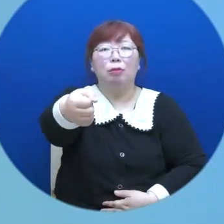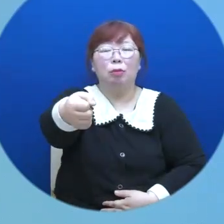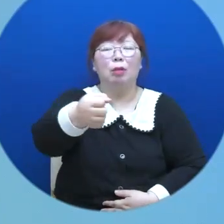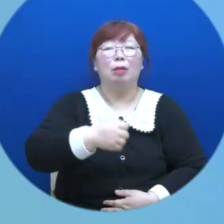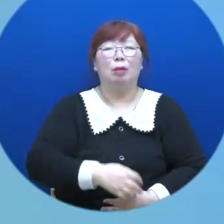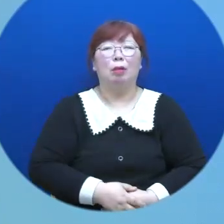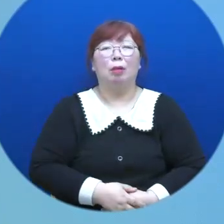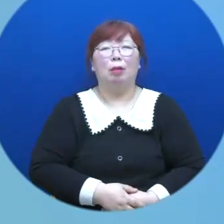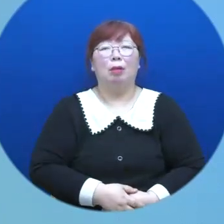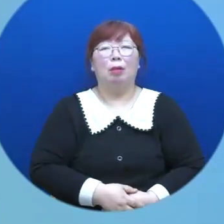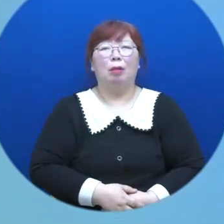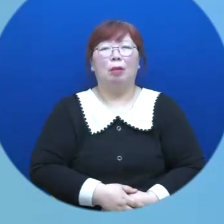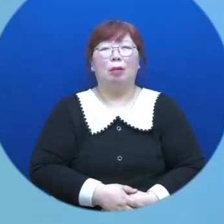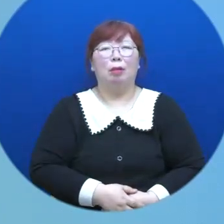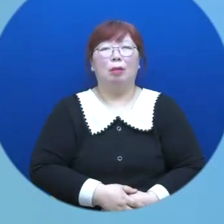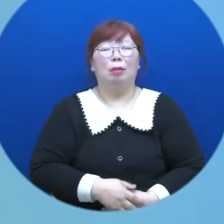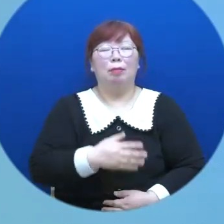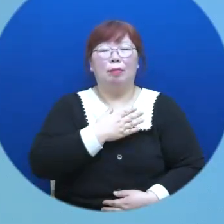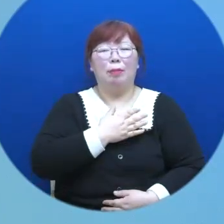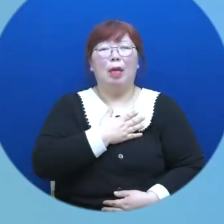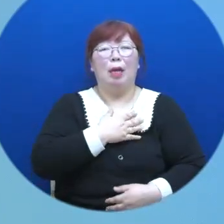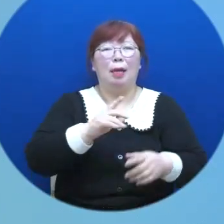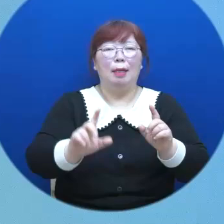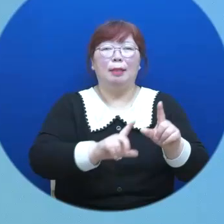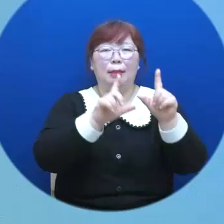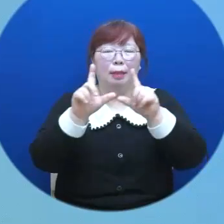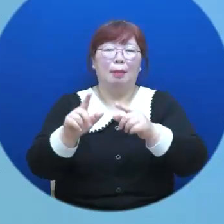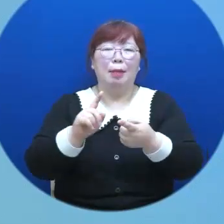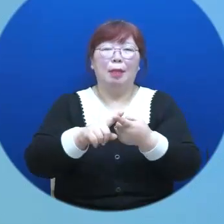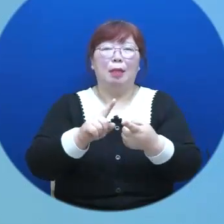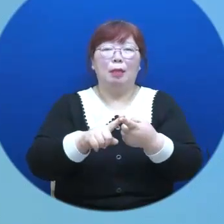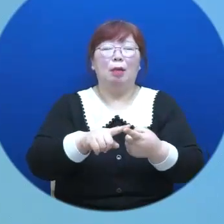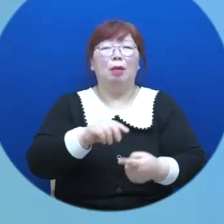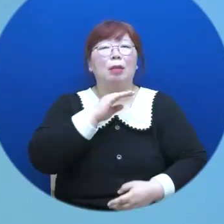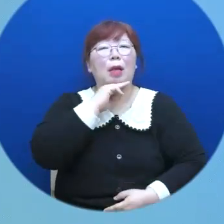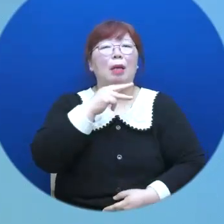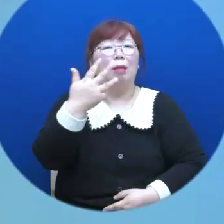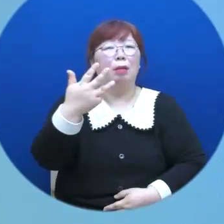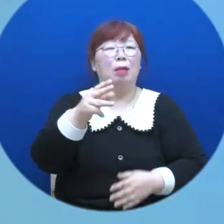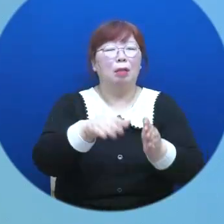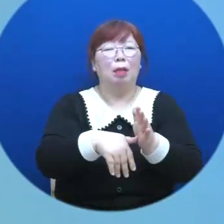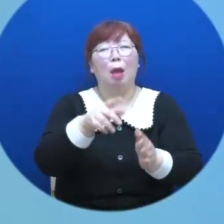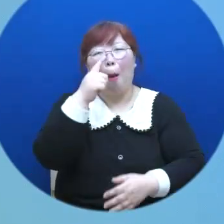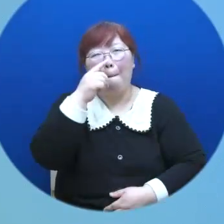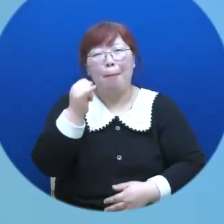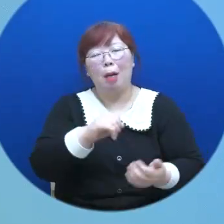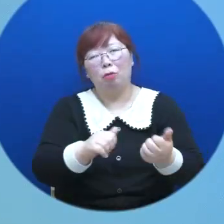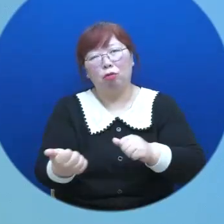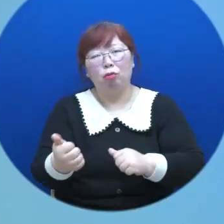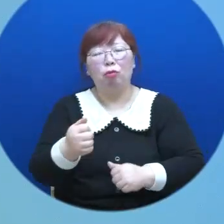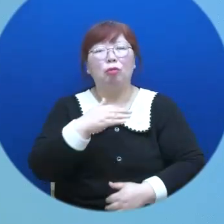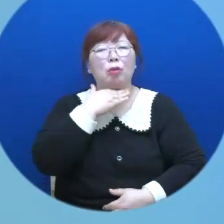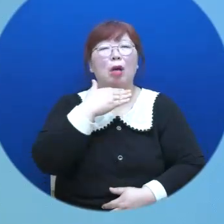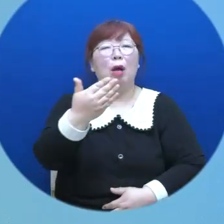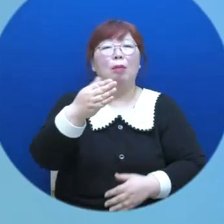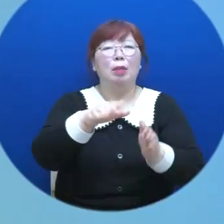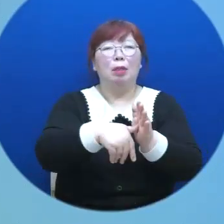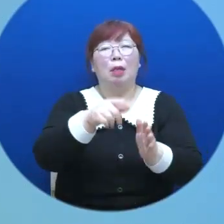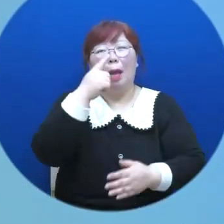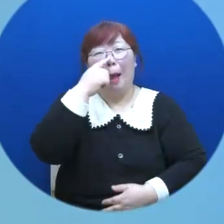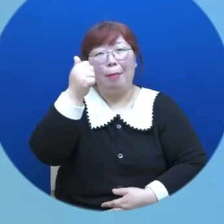어떤 분이냐라고 했더니 자기 사연을 얘기해요. 8살 때 어머니 세상 떠나고 9살 때 아버지 세상